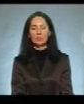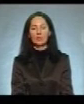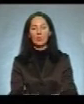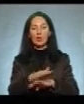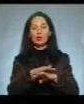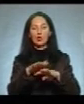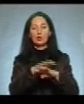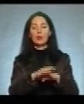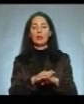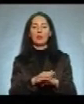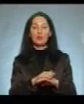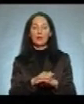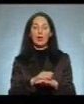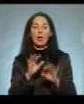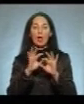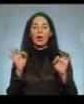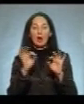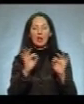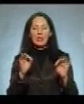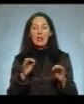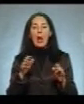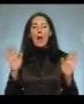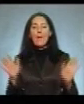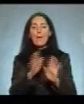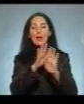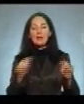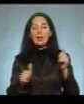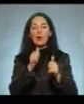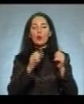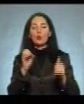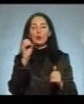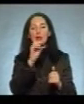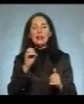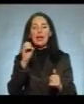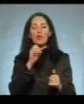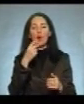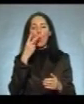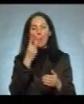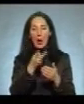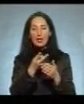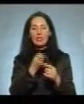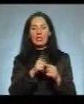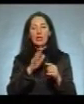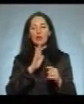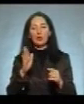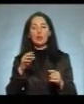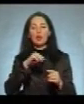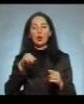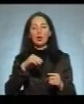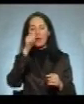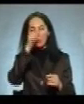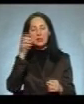Суспільне транслюватиме пісенний конкурс «Євробачення-2019», який відбудеться у травні в Ізраїлі. Про це сьогодні